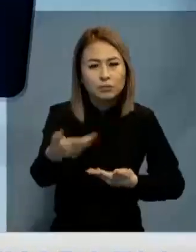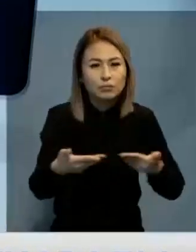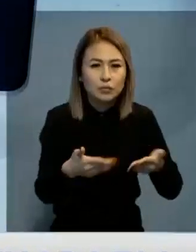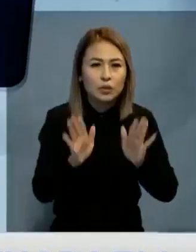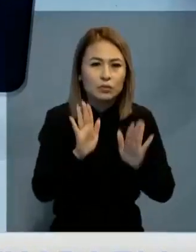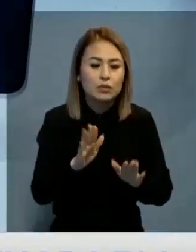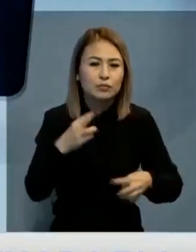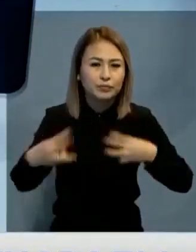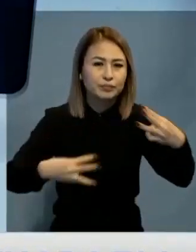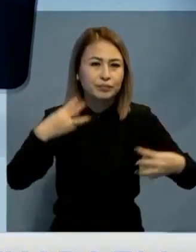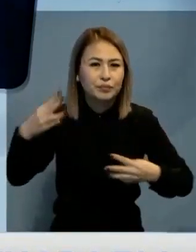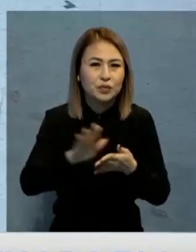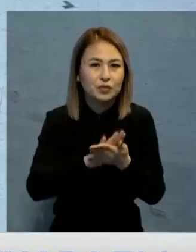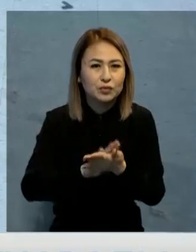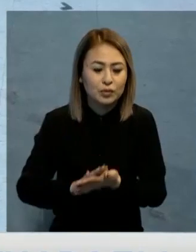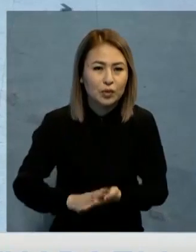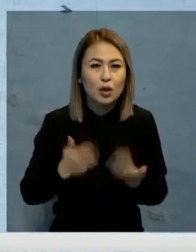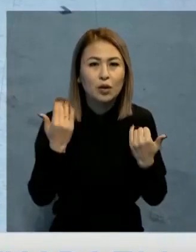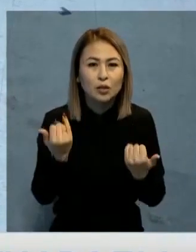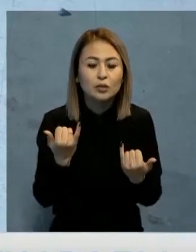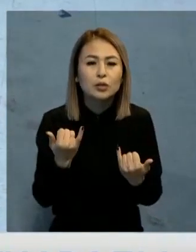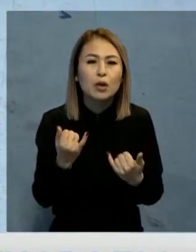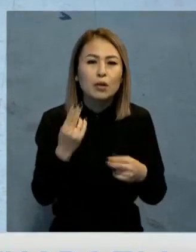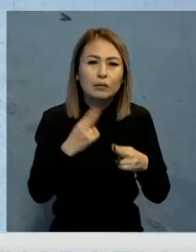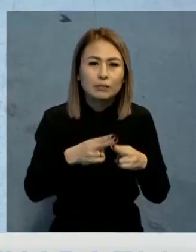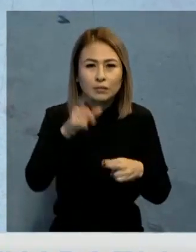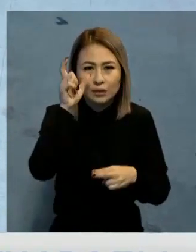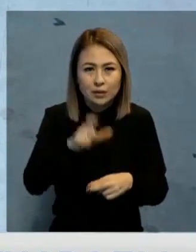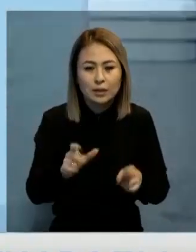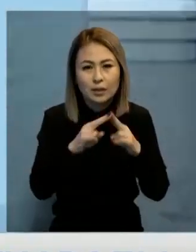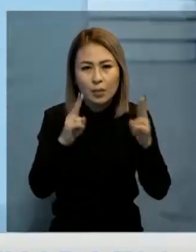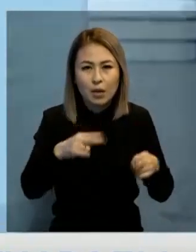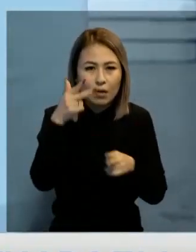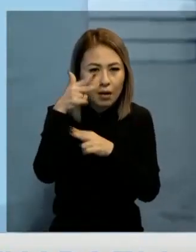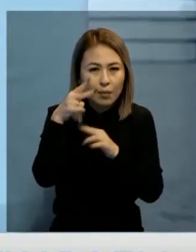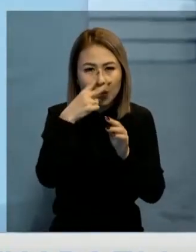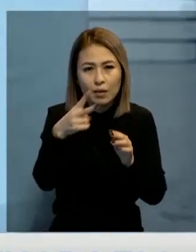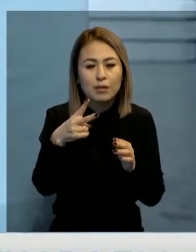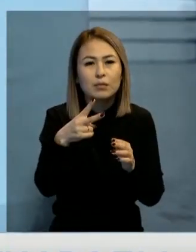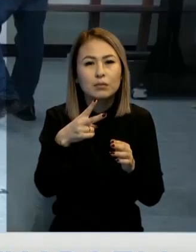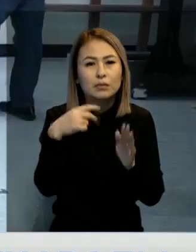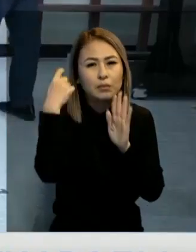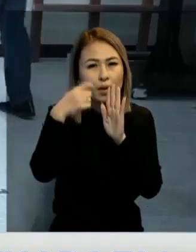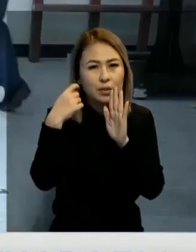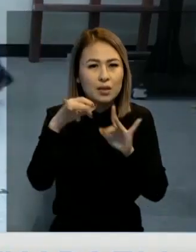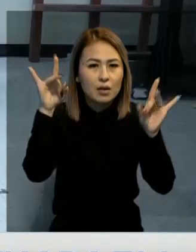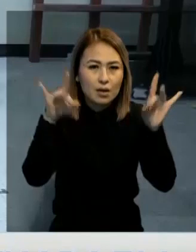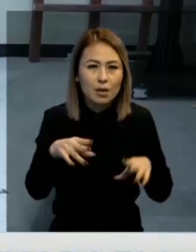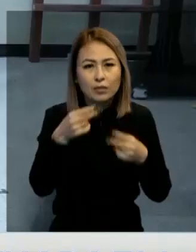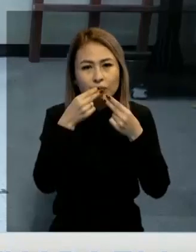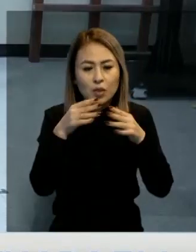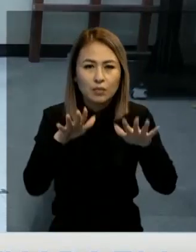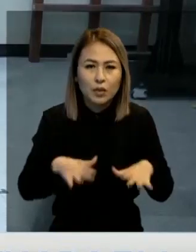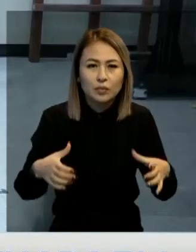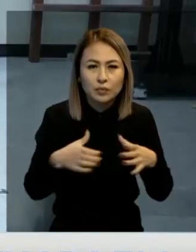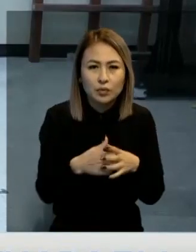ғана зарарсыздандырады. Құлтемір қонақтарды өзінде және ғимаратта орнатылған камера арқылы анықтайды. Жергілікті мейрамханалардың бірегей